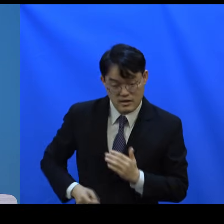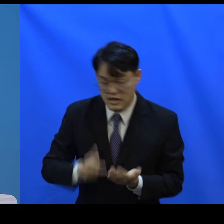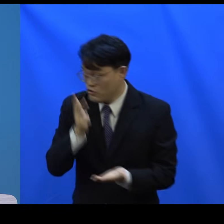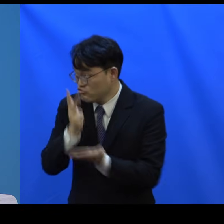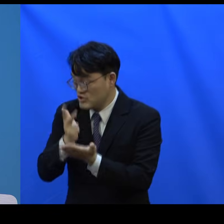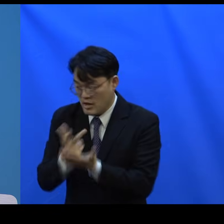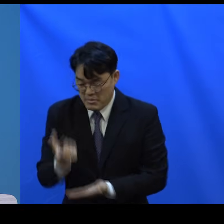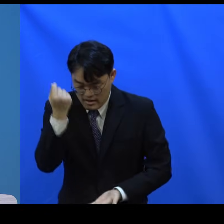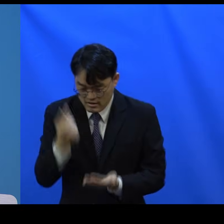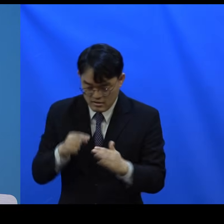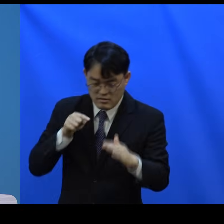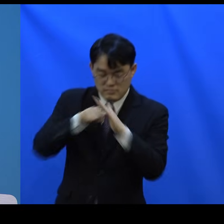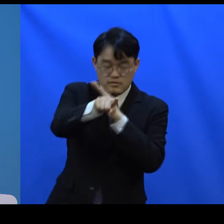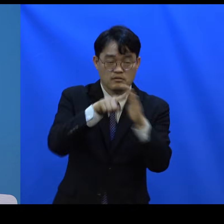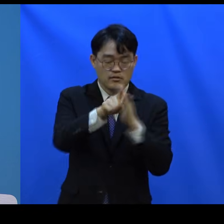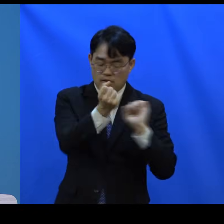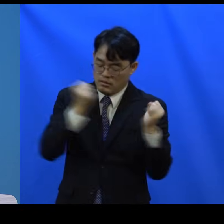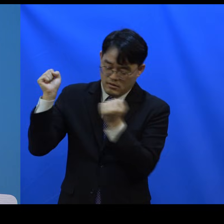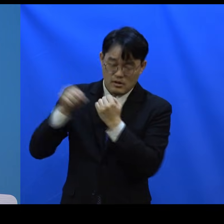돼요. 축도.